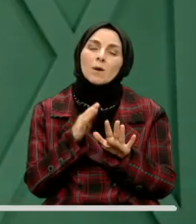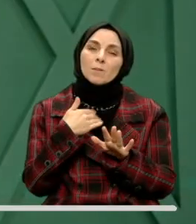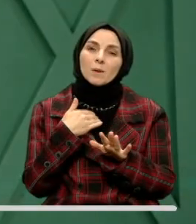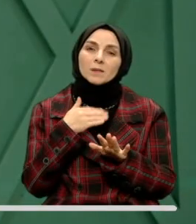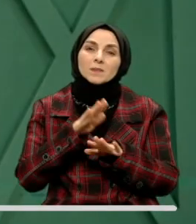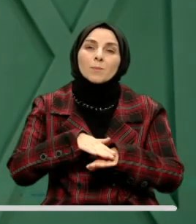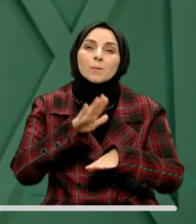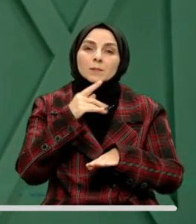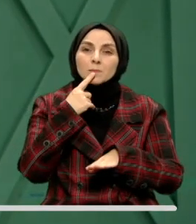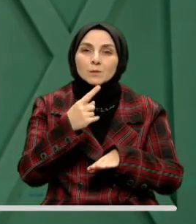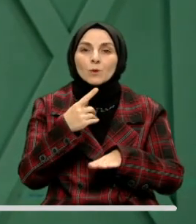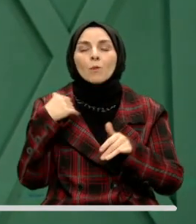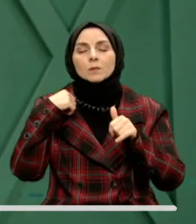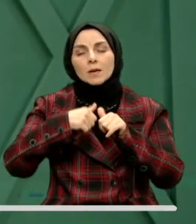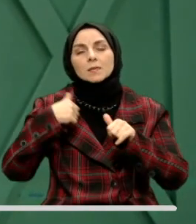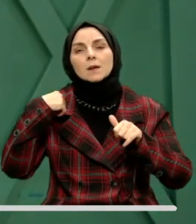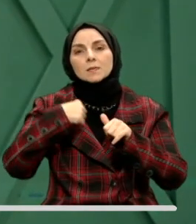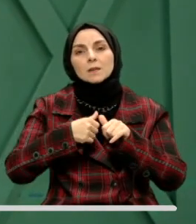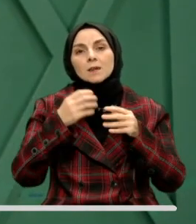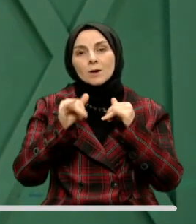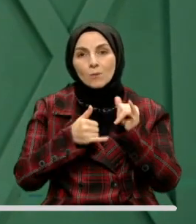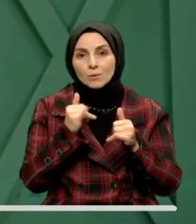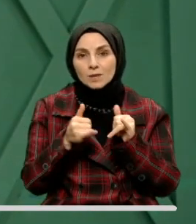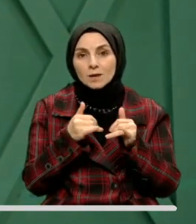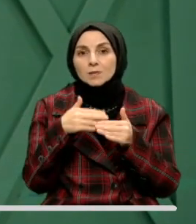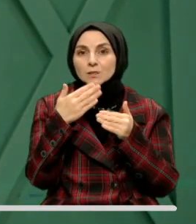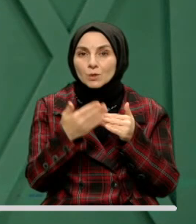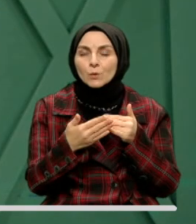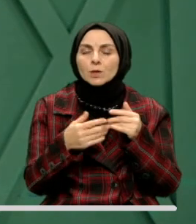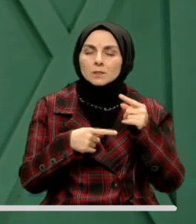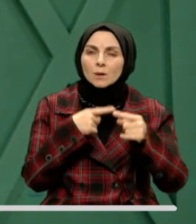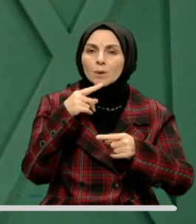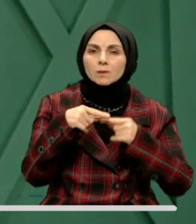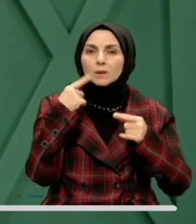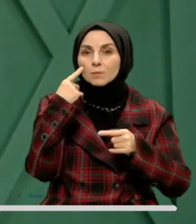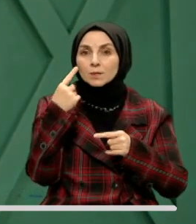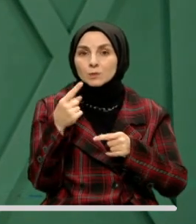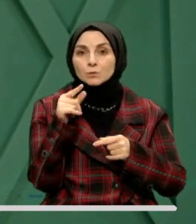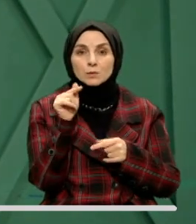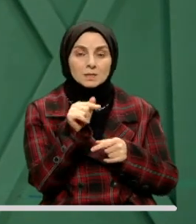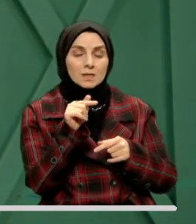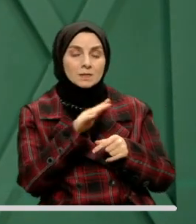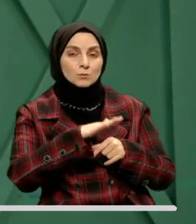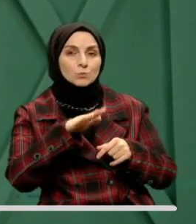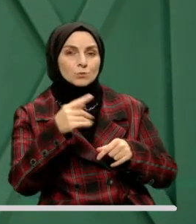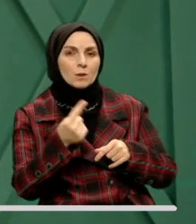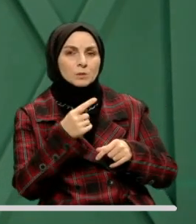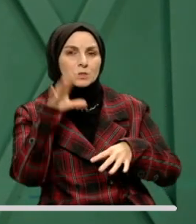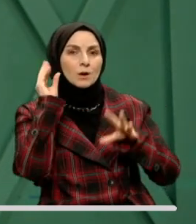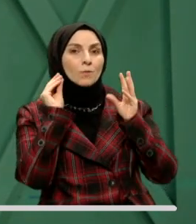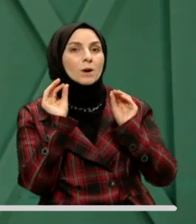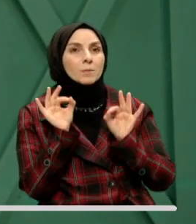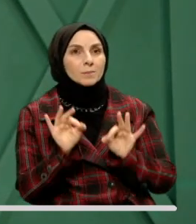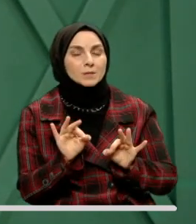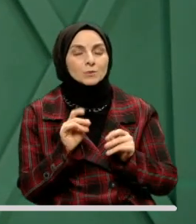sen zamanla bir baktın ki kendin de aslında çocuktan bir şeyler almaya başladın. Ve çocukla aranız düzelecek. Arası düzeliyor çocukla